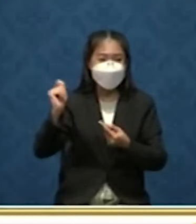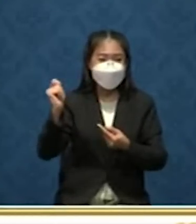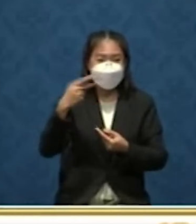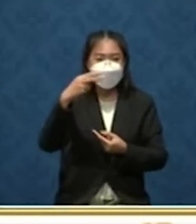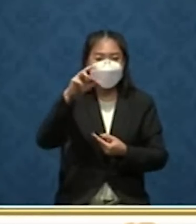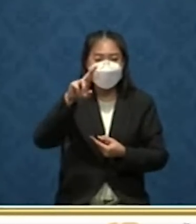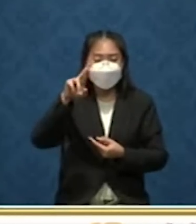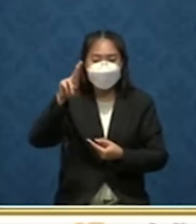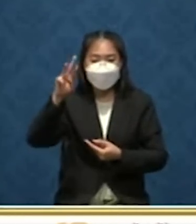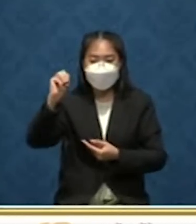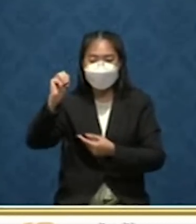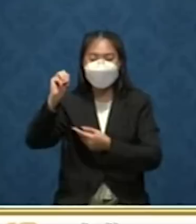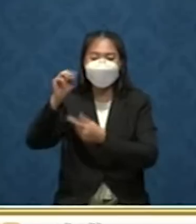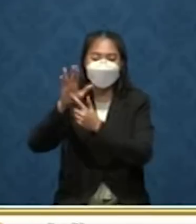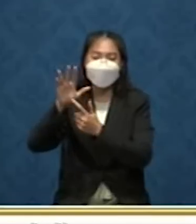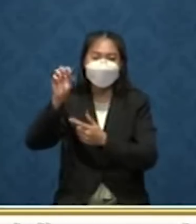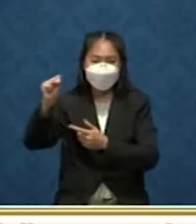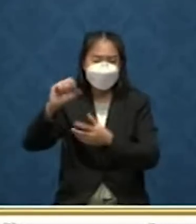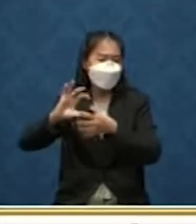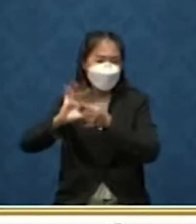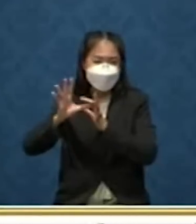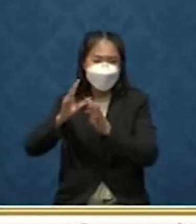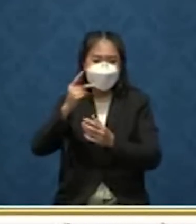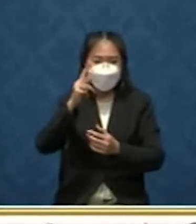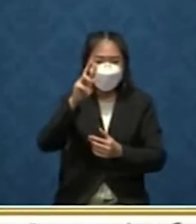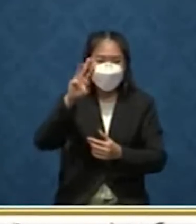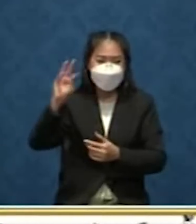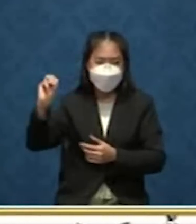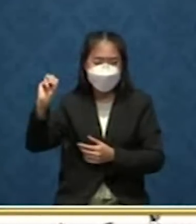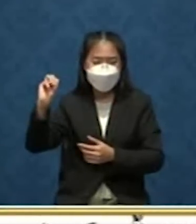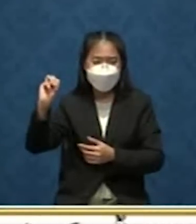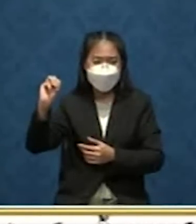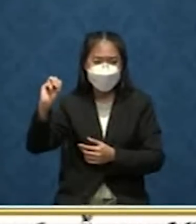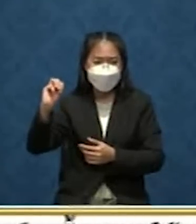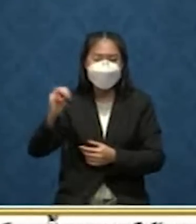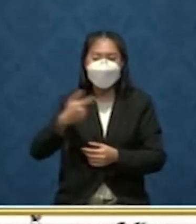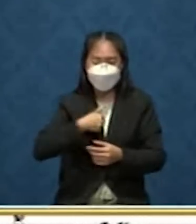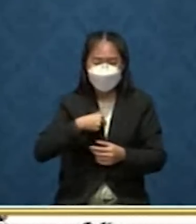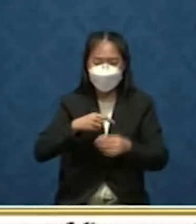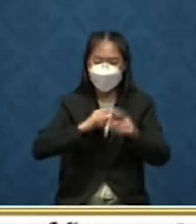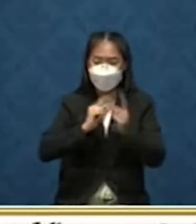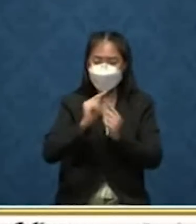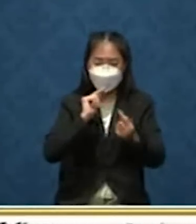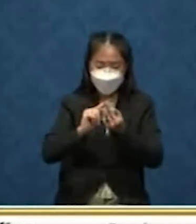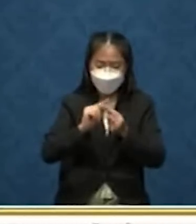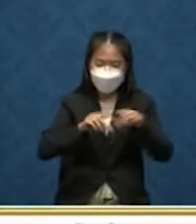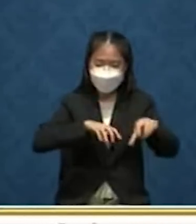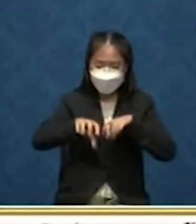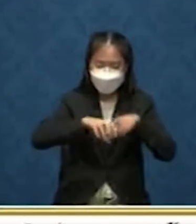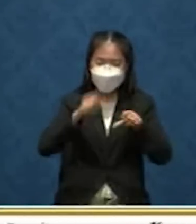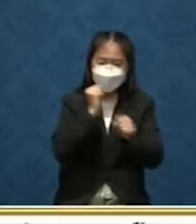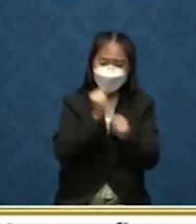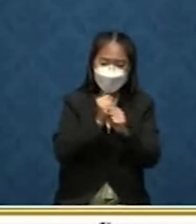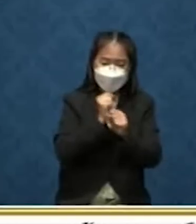กับขวรมัลเพรามันจะตองถามเรื่องการบรรหยงานะแนะนำการบรรหงงาน zen whatever